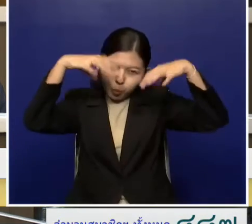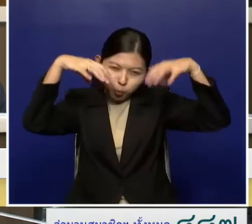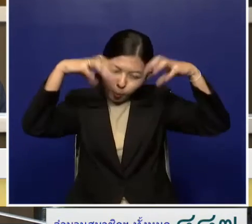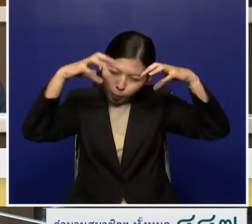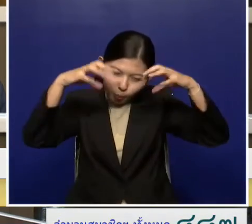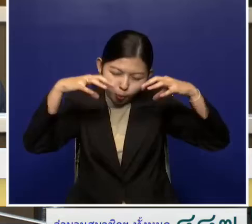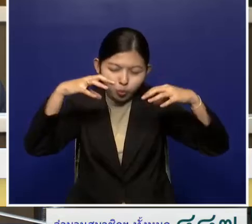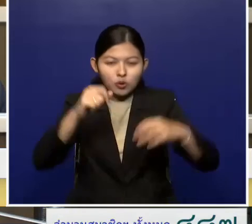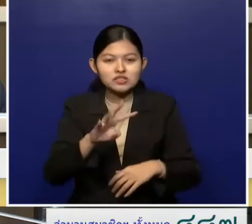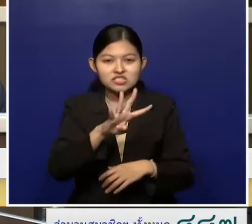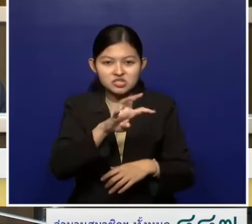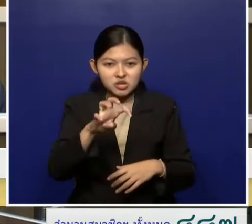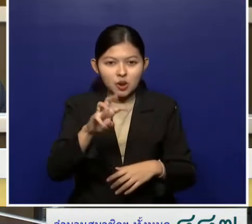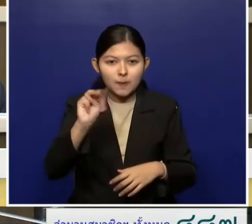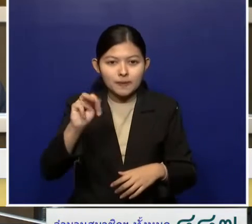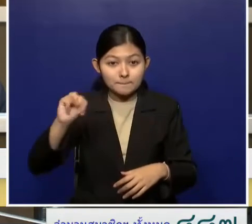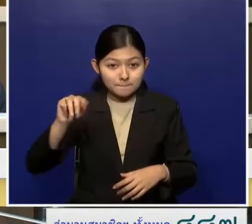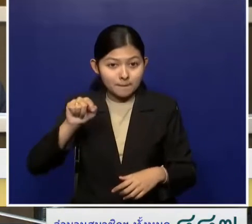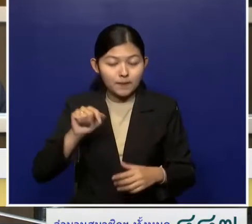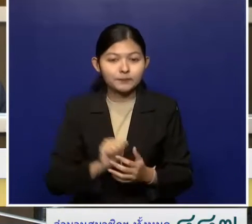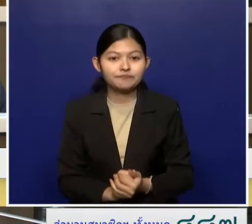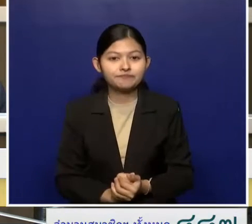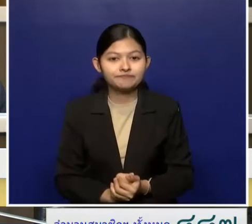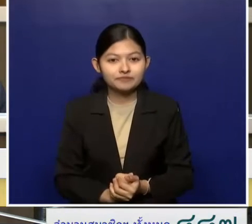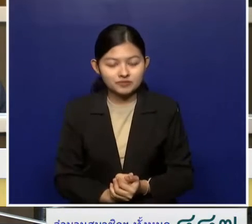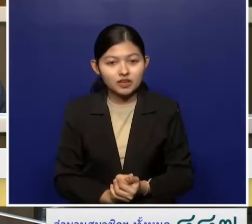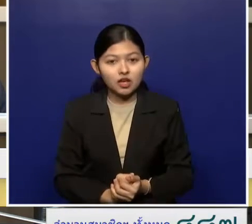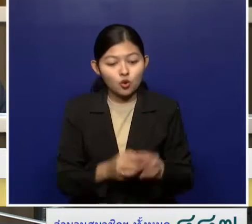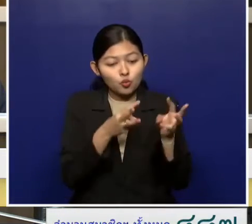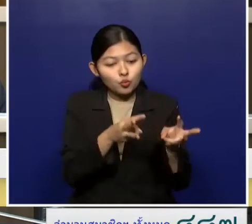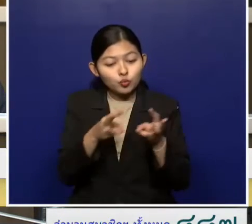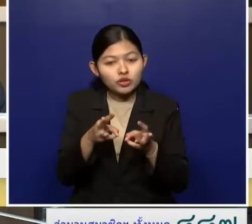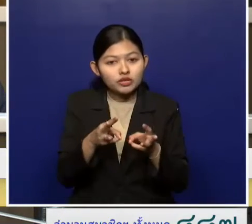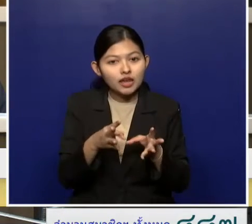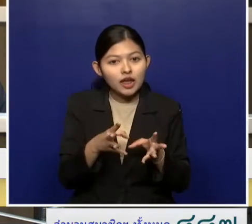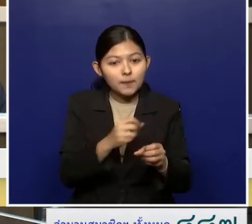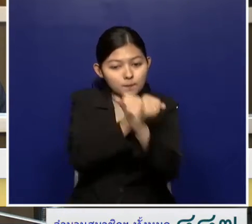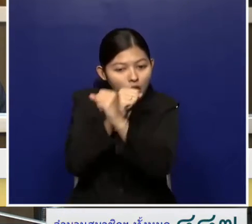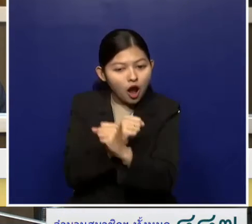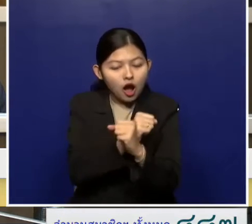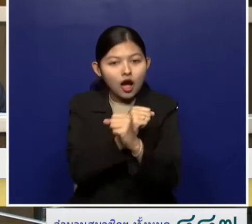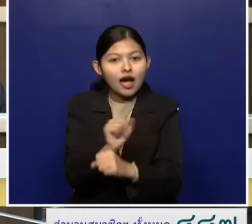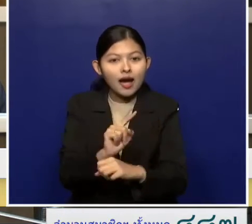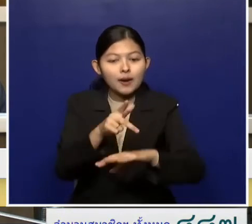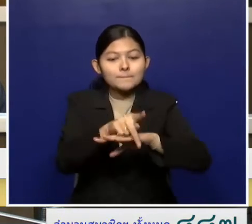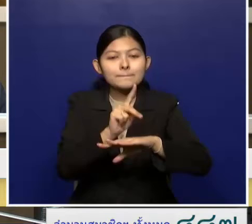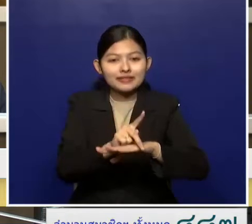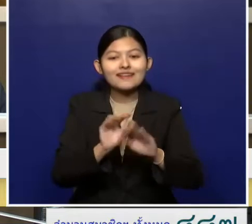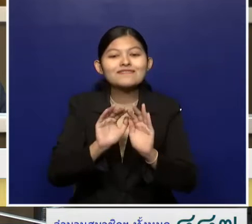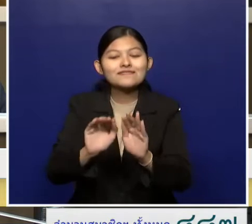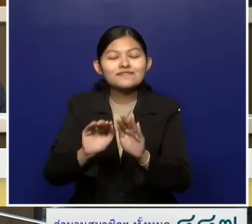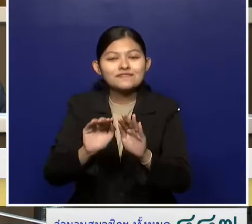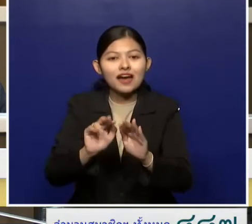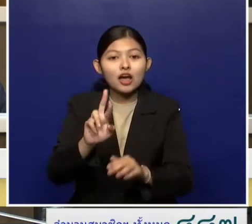เื่องถึง 400 มิิเมตรนะครับส่นขั้นตอนการป้องกันนะครับขอฝากท่านประฐานไปถึงท่านใายร